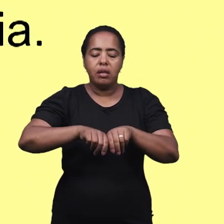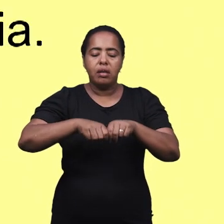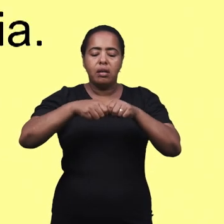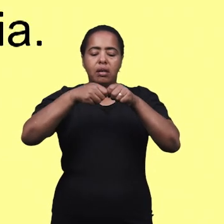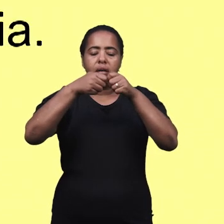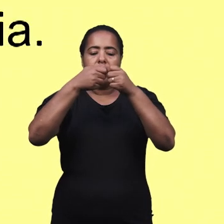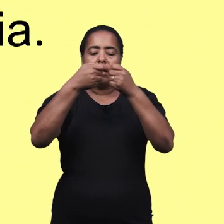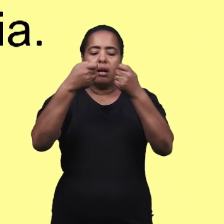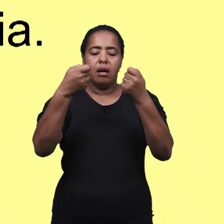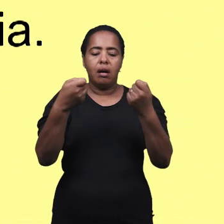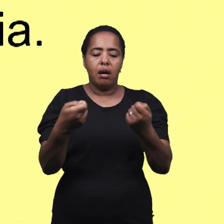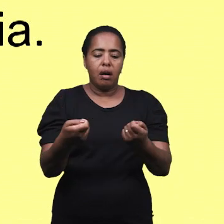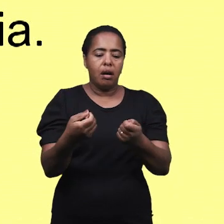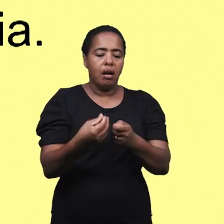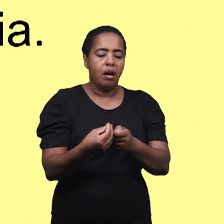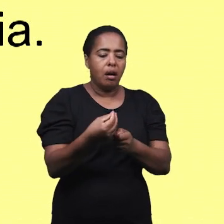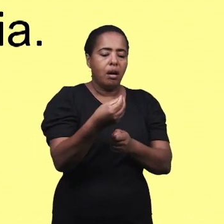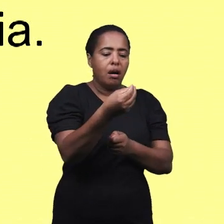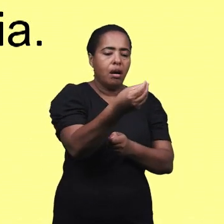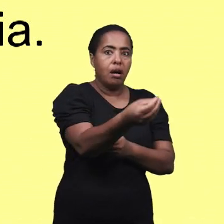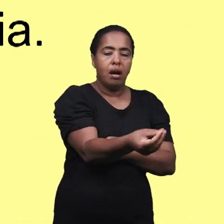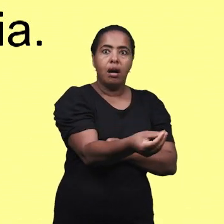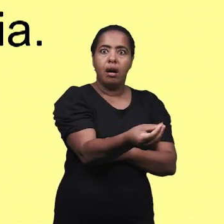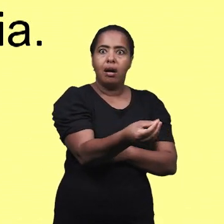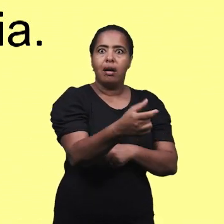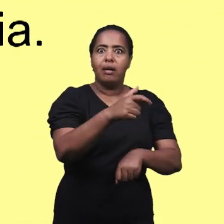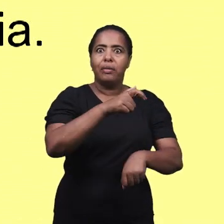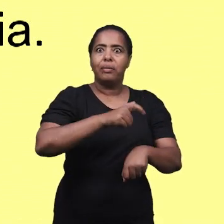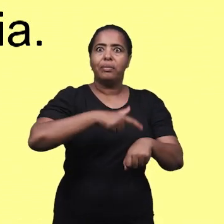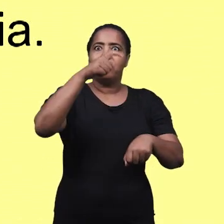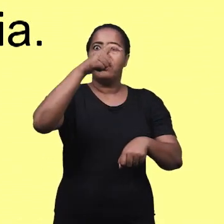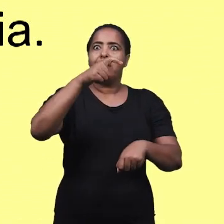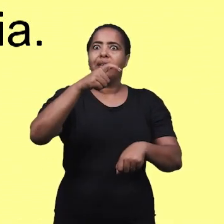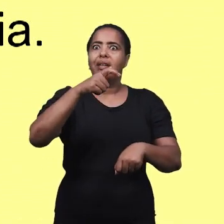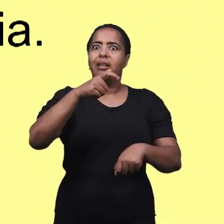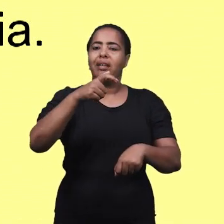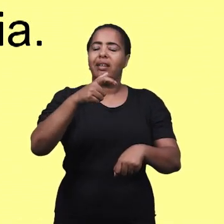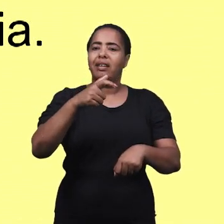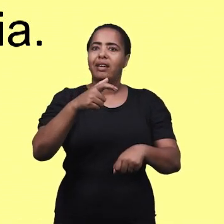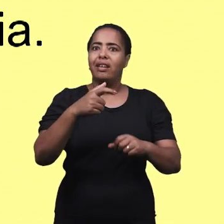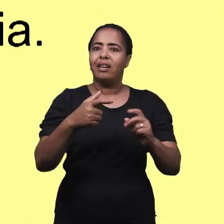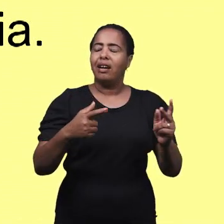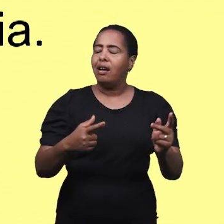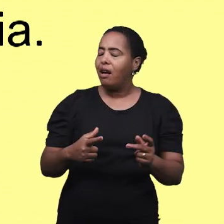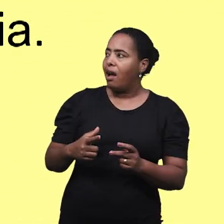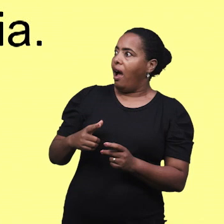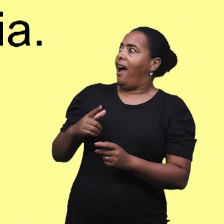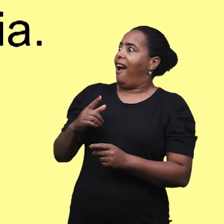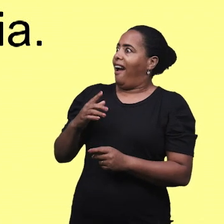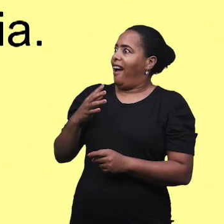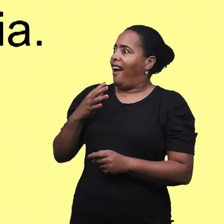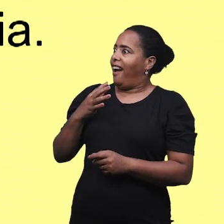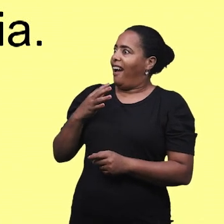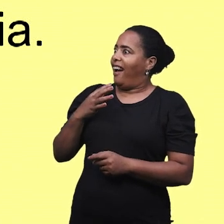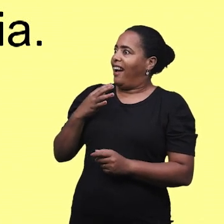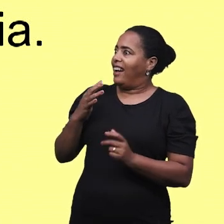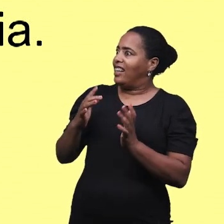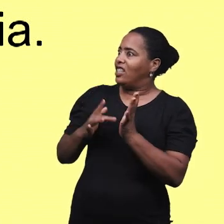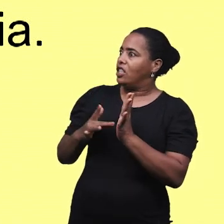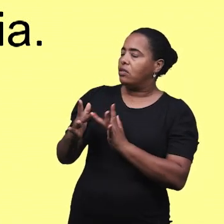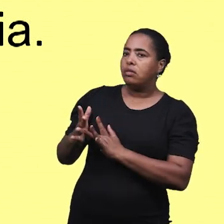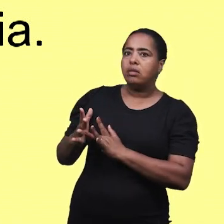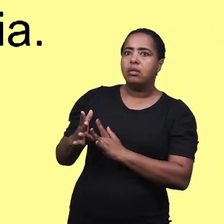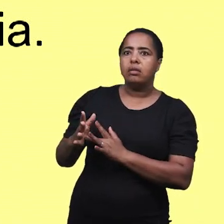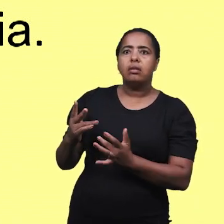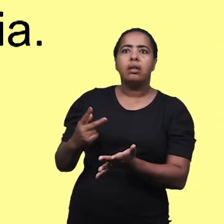béni, a partagé et leur a donné. À ce moment, ils l'ont